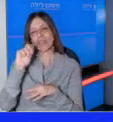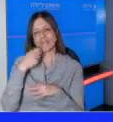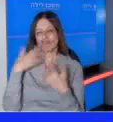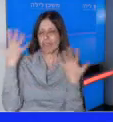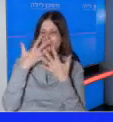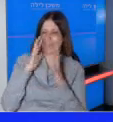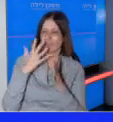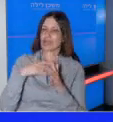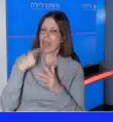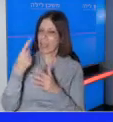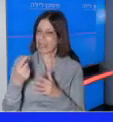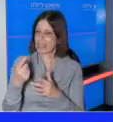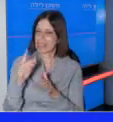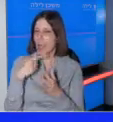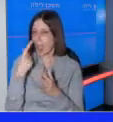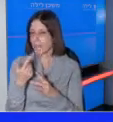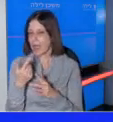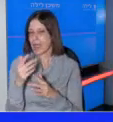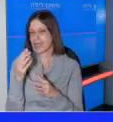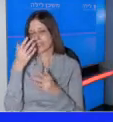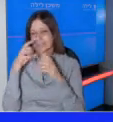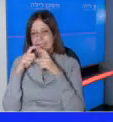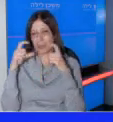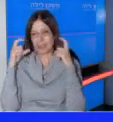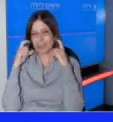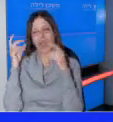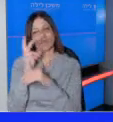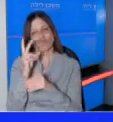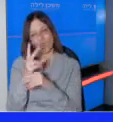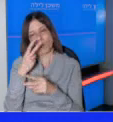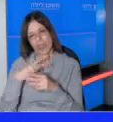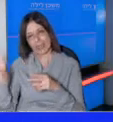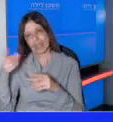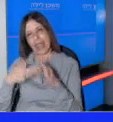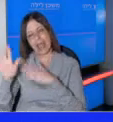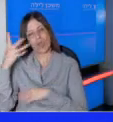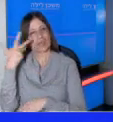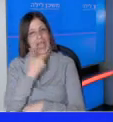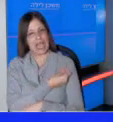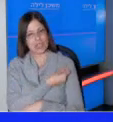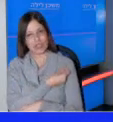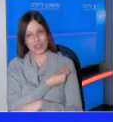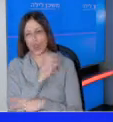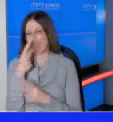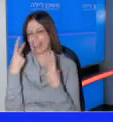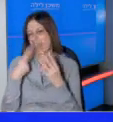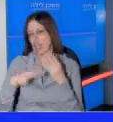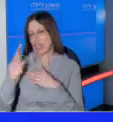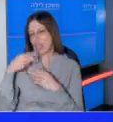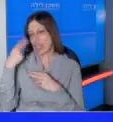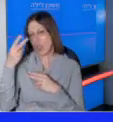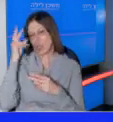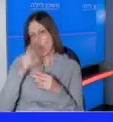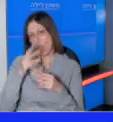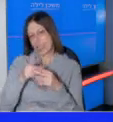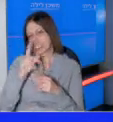שהתבלבלתי. אני רוצה להגיד לכם איך הוא אמר, שימו מסכות, תשמרו היגיינה, לכו תתחסנו, לא כדאי להיות חולה בדבר הזה,